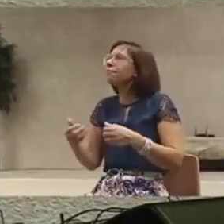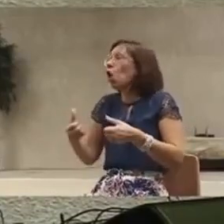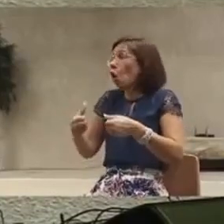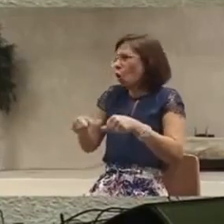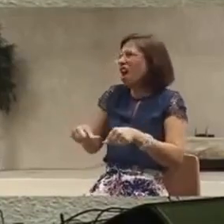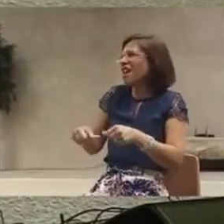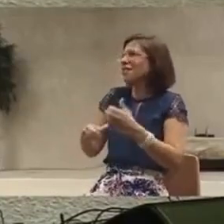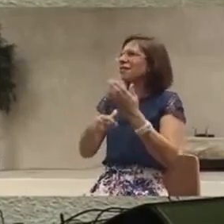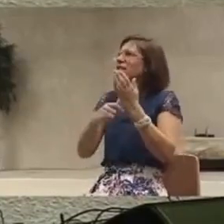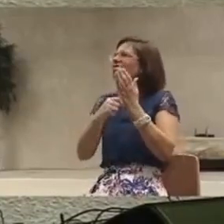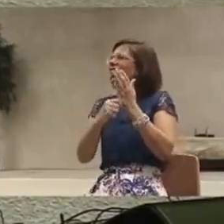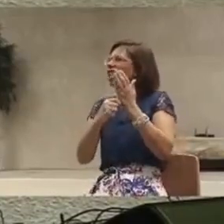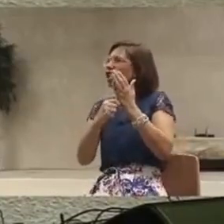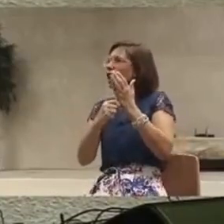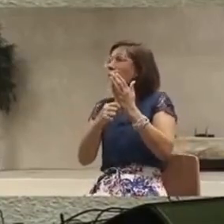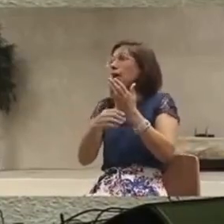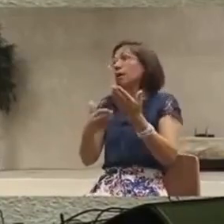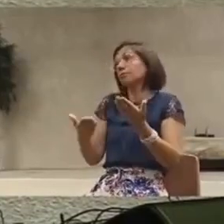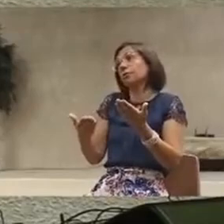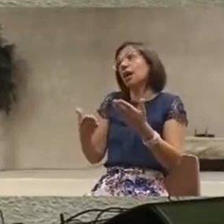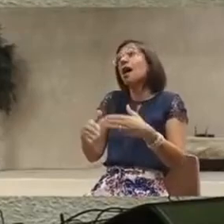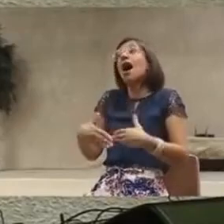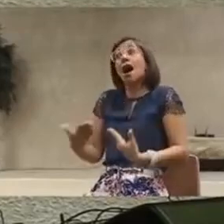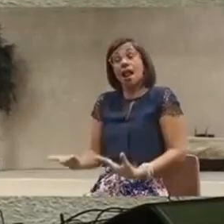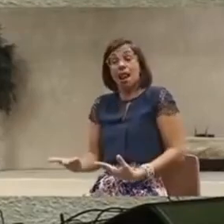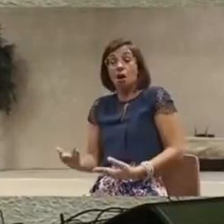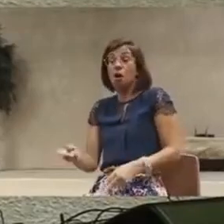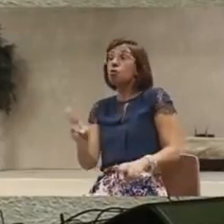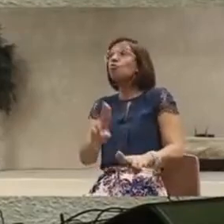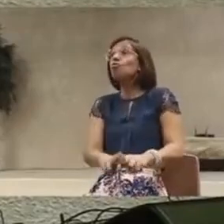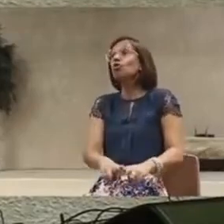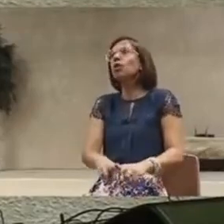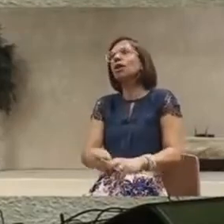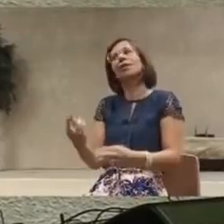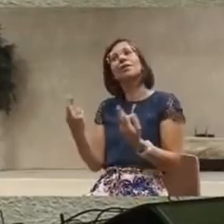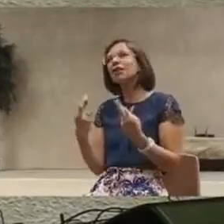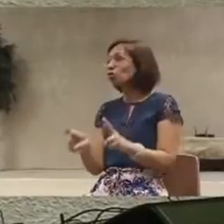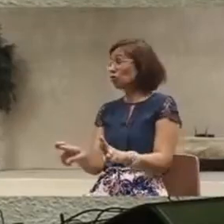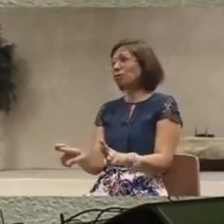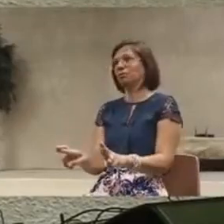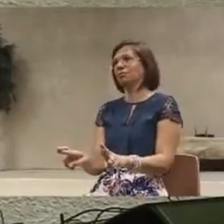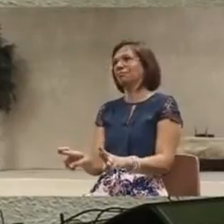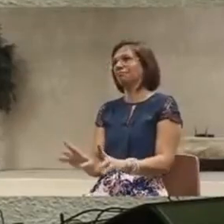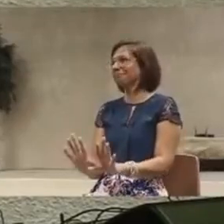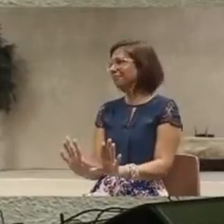C'est par l'esprit que nous sommes appelés à affronter toutes les situations.